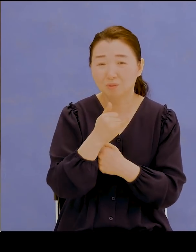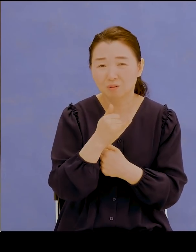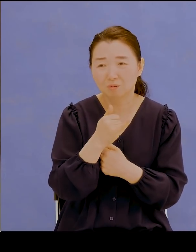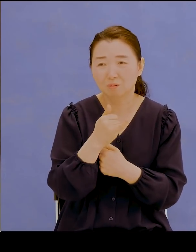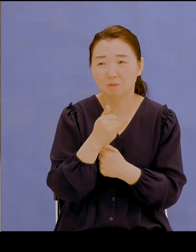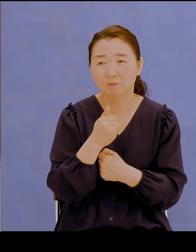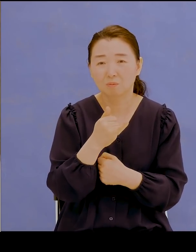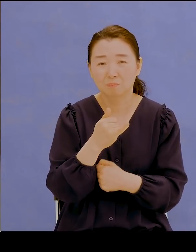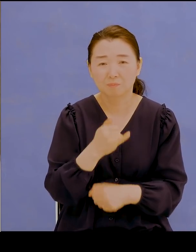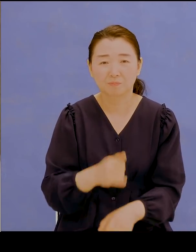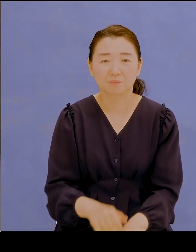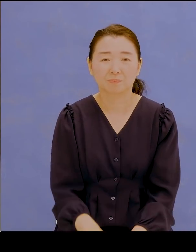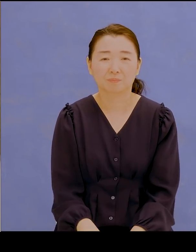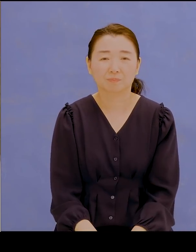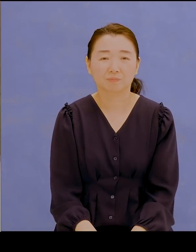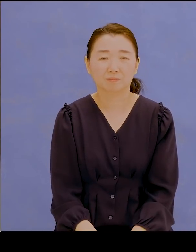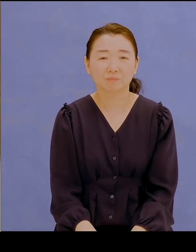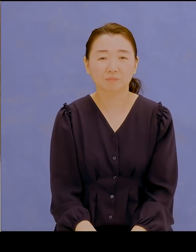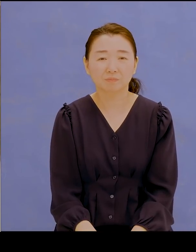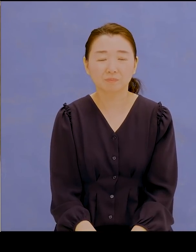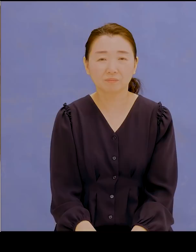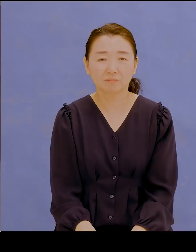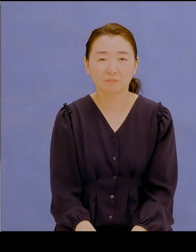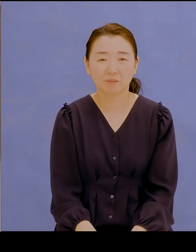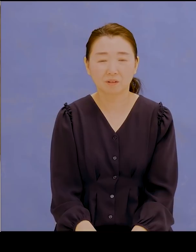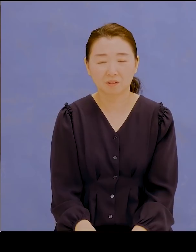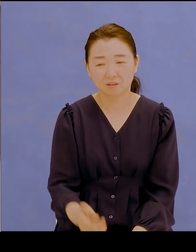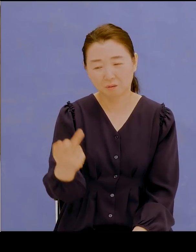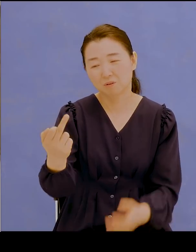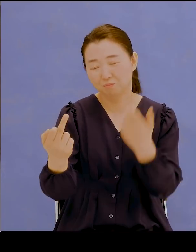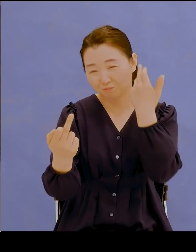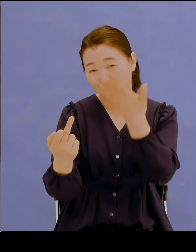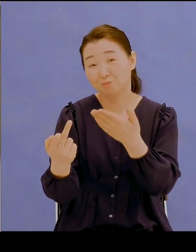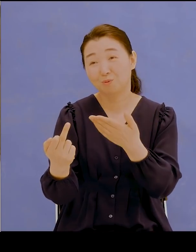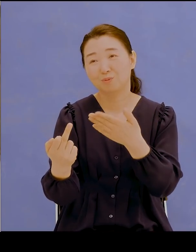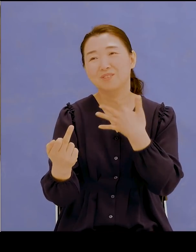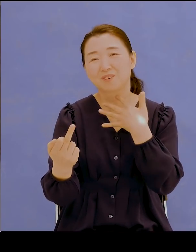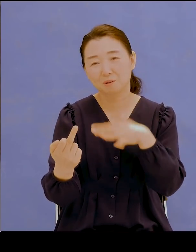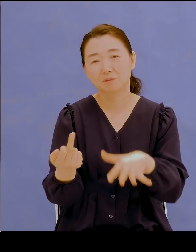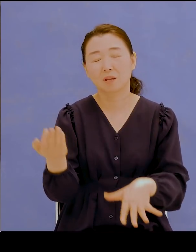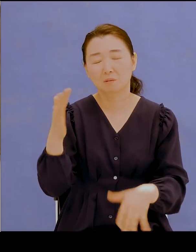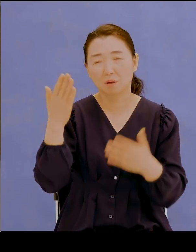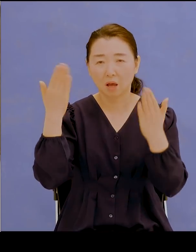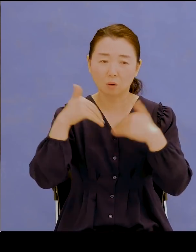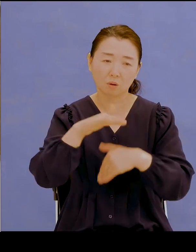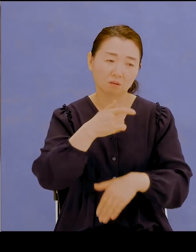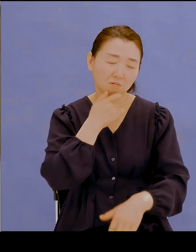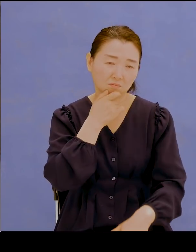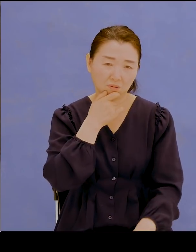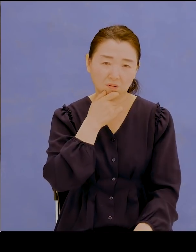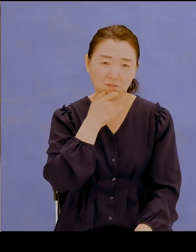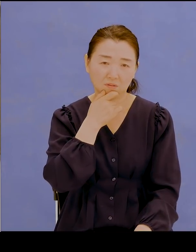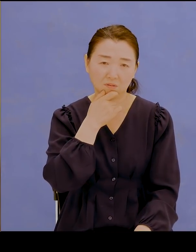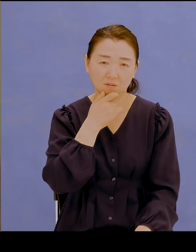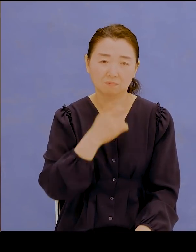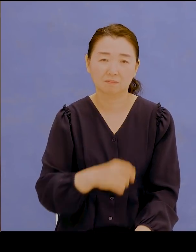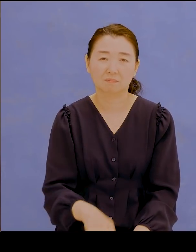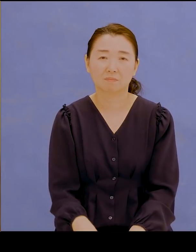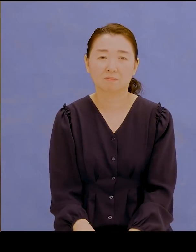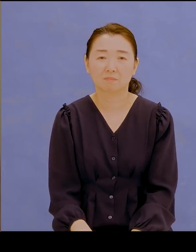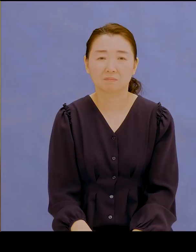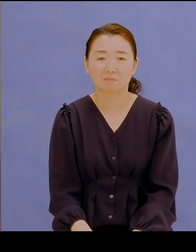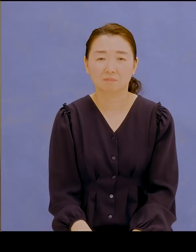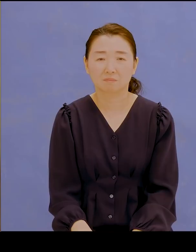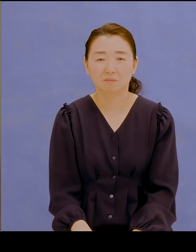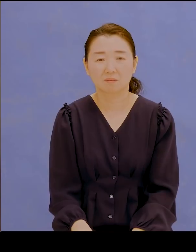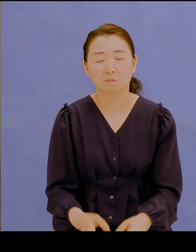있었겠지만 음. 아마 그랬던 것 같아요. 물어보진 않았는데 그러면서 얘가 학교 가기 싫어하는 거예요. 네. 그러면서